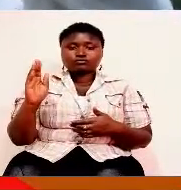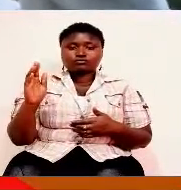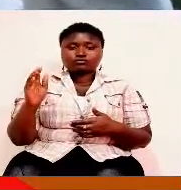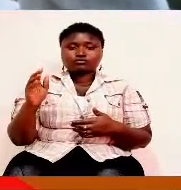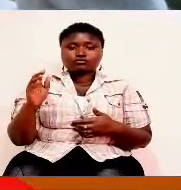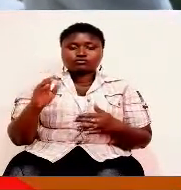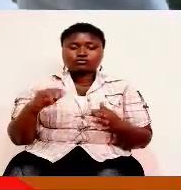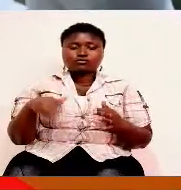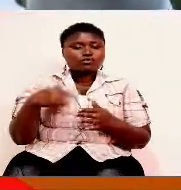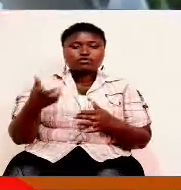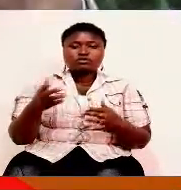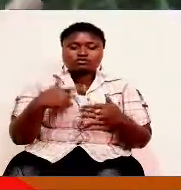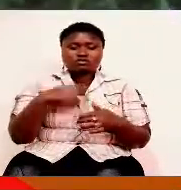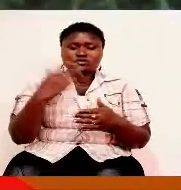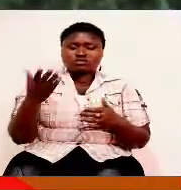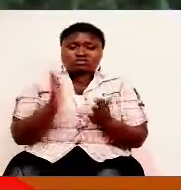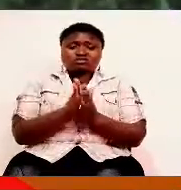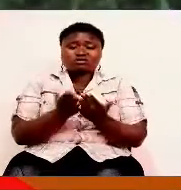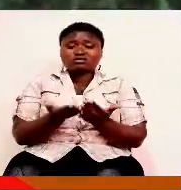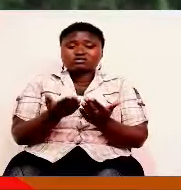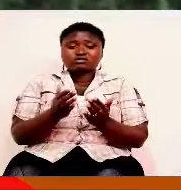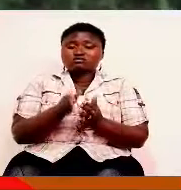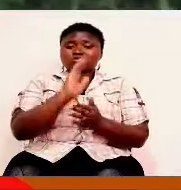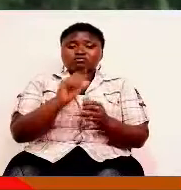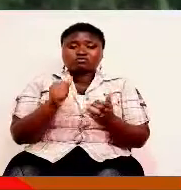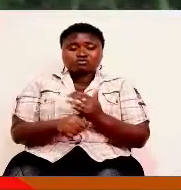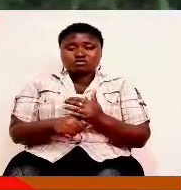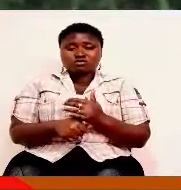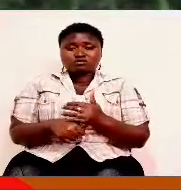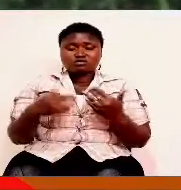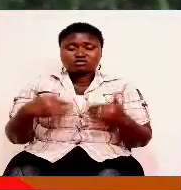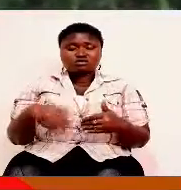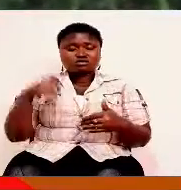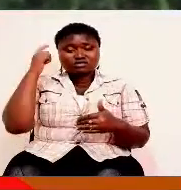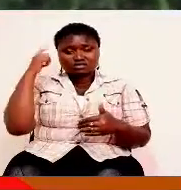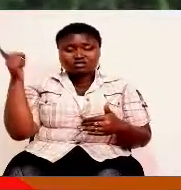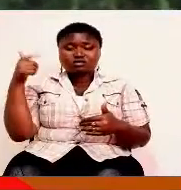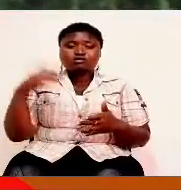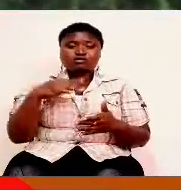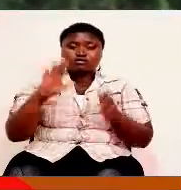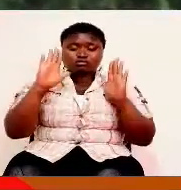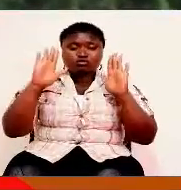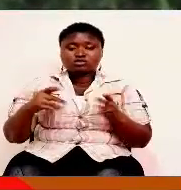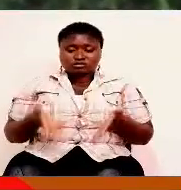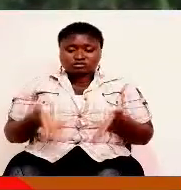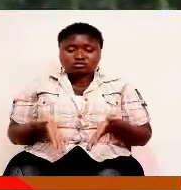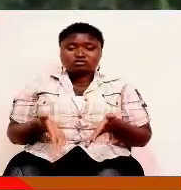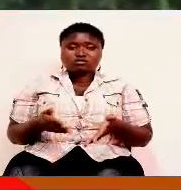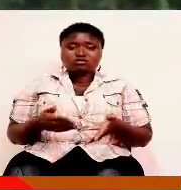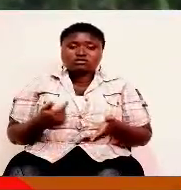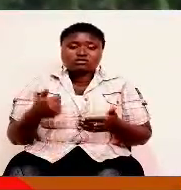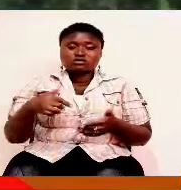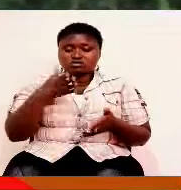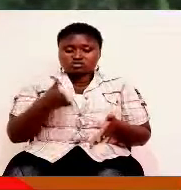unawaachilia watu wa kuingiza kwa shida. I think the most important now sio mambo tunaona sasa. Ile mambo ya muhimu